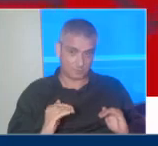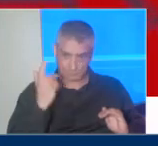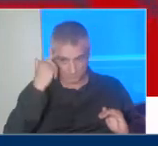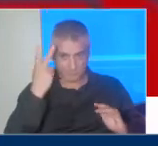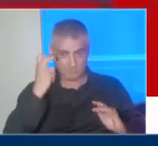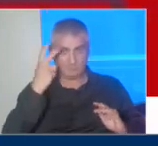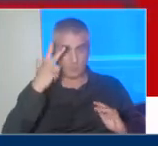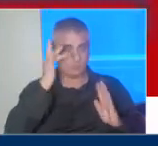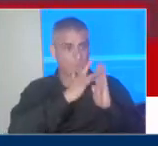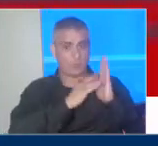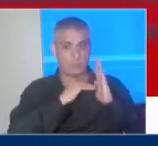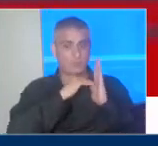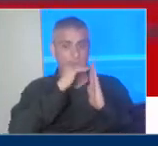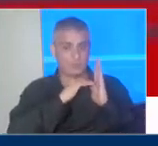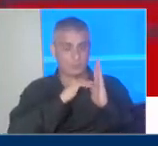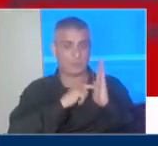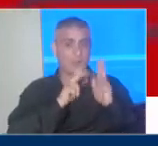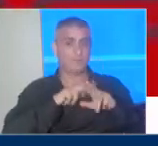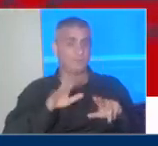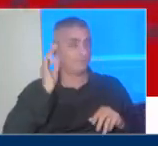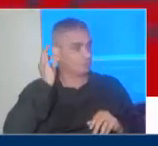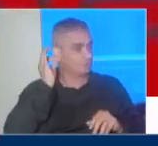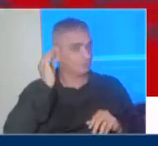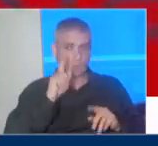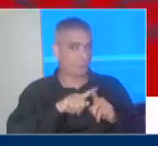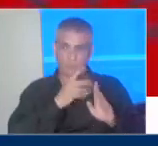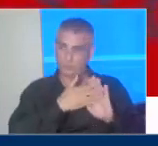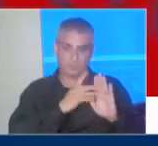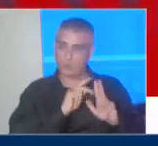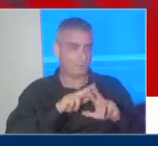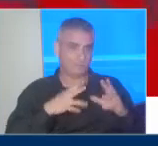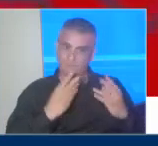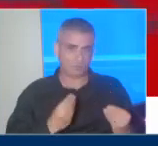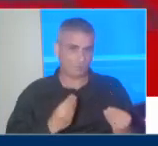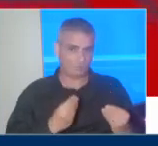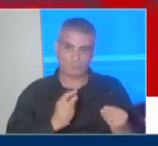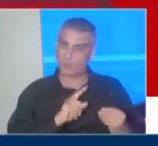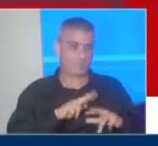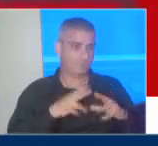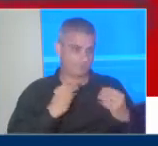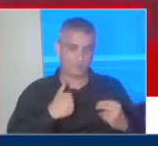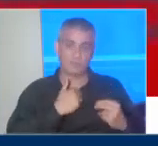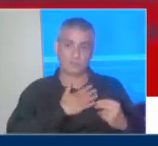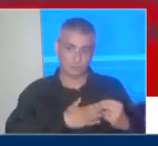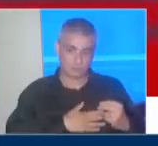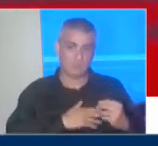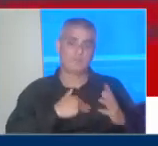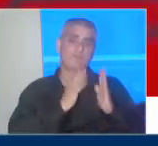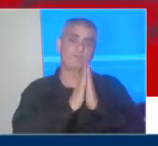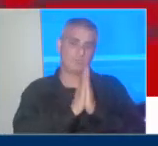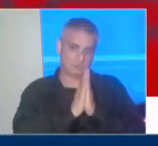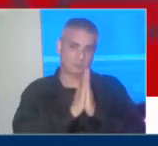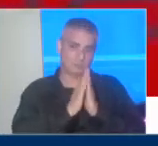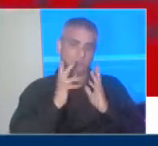יודעת כמה, 23 מקומות בדירוג, כי המצב פה של נשים הוא לא, כמו שאתה אומר, הוא לא מצב טוב. הוא לא מצב טוב, ואני רוצה, אני מבקשת